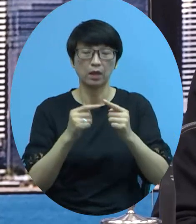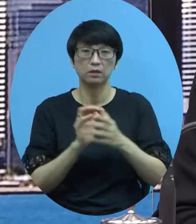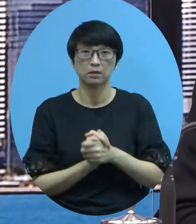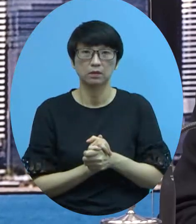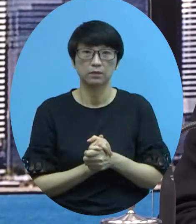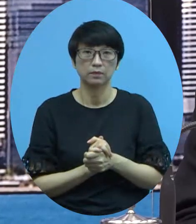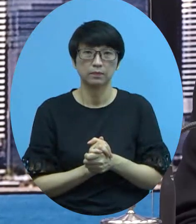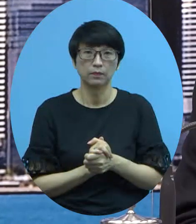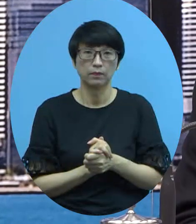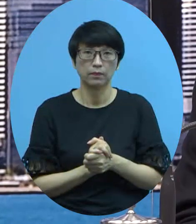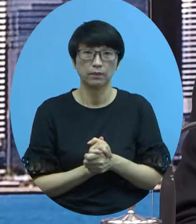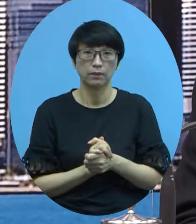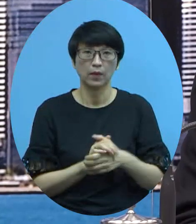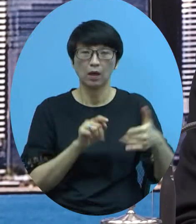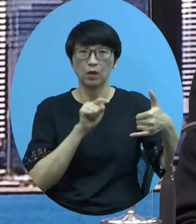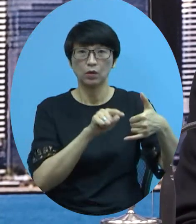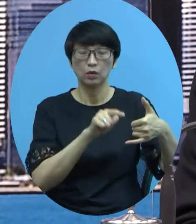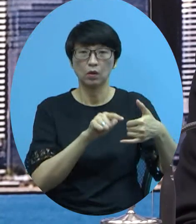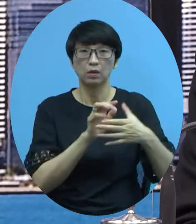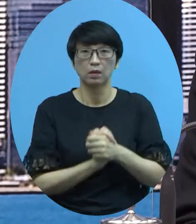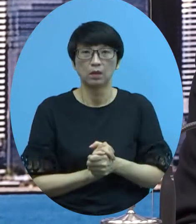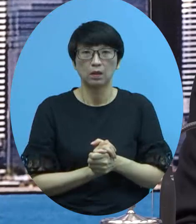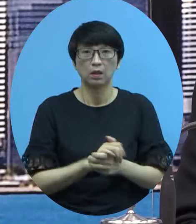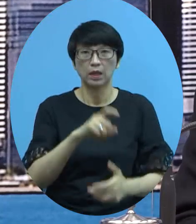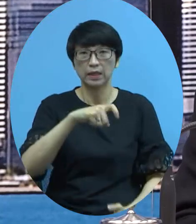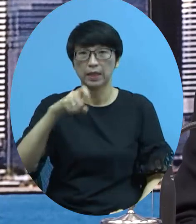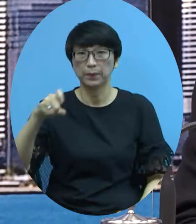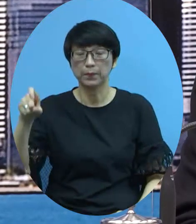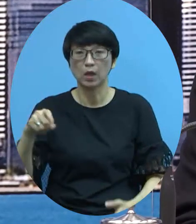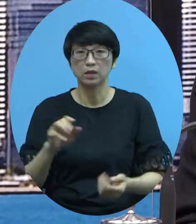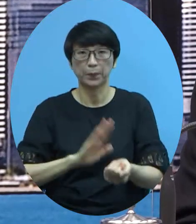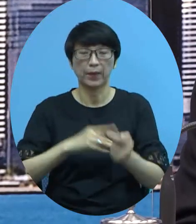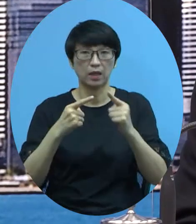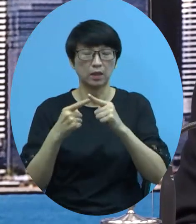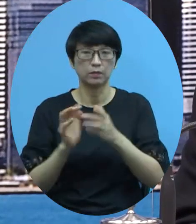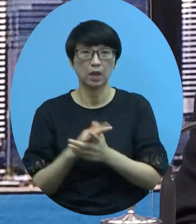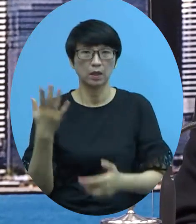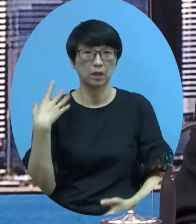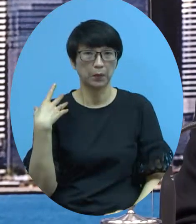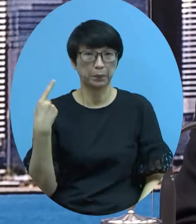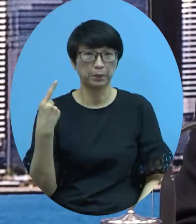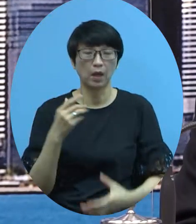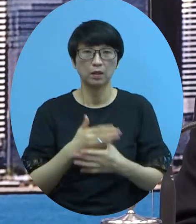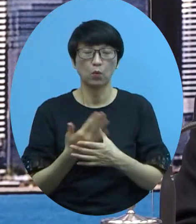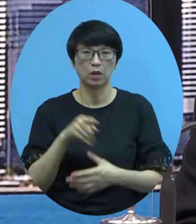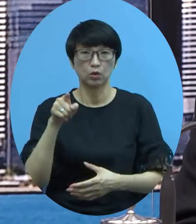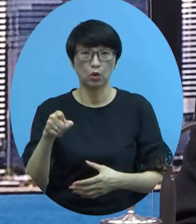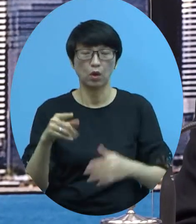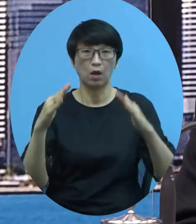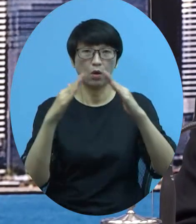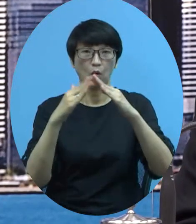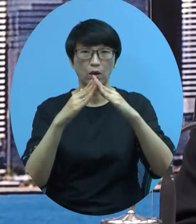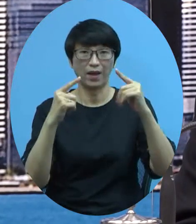係、佢係一位尼泊爾籍嘅病人嚟嘅嚇。咁昨天咧，因為佢咧就一家人